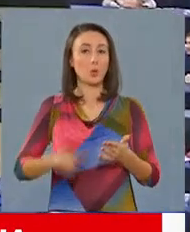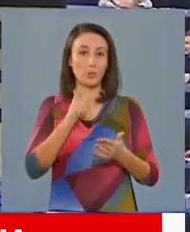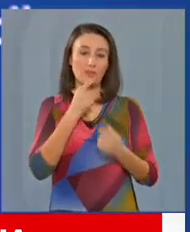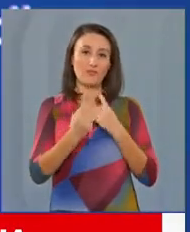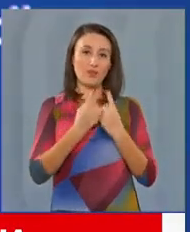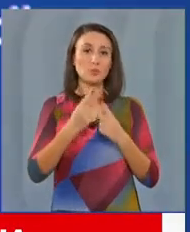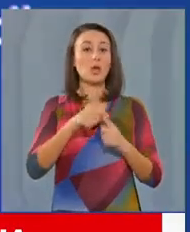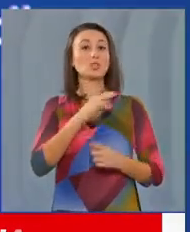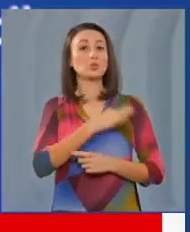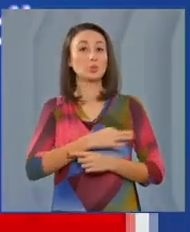va discuta cu studenții